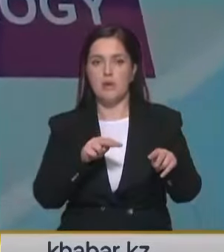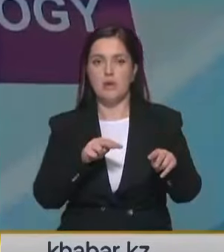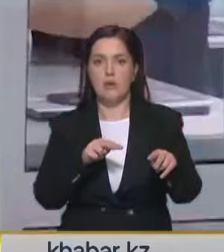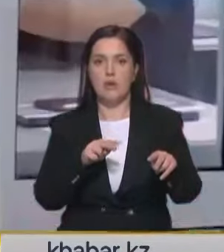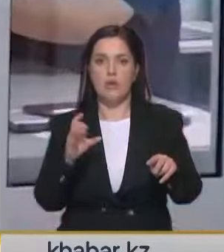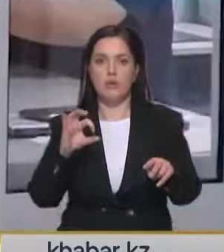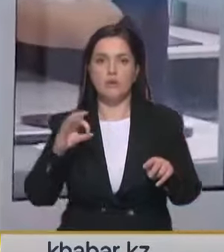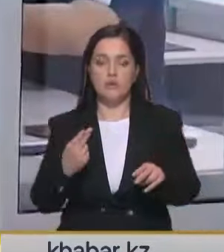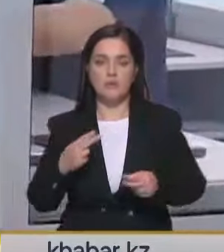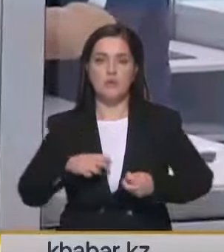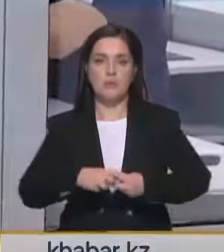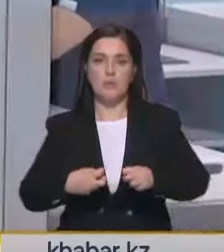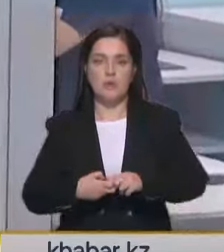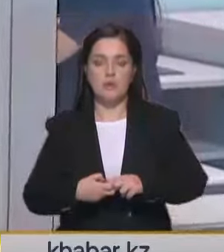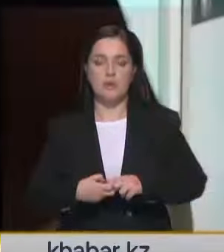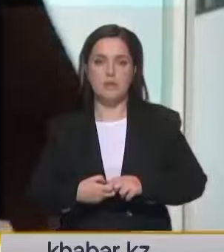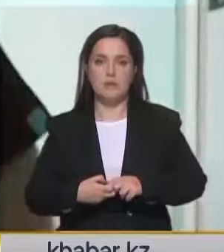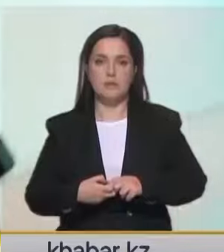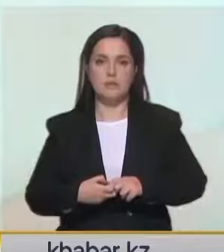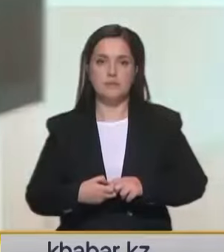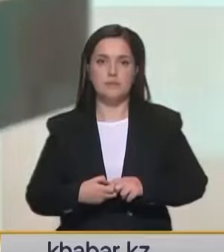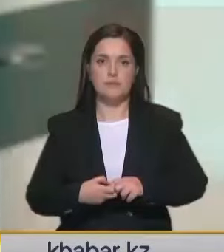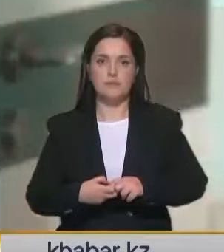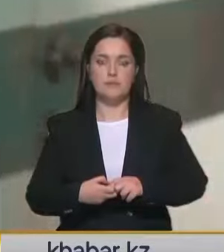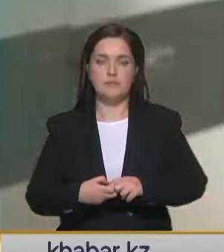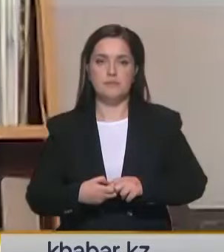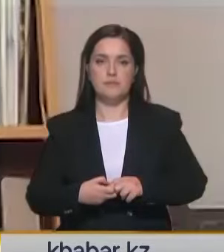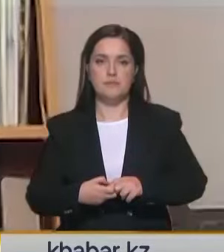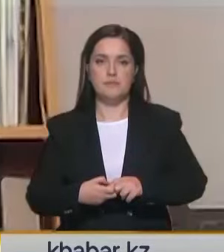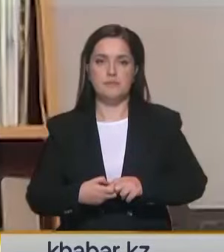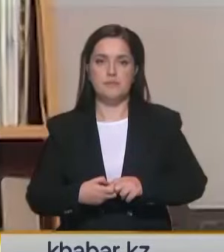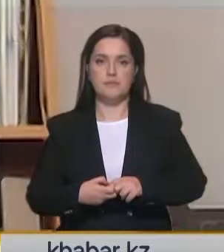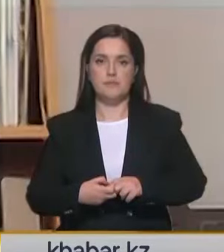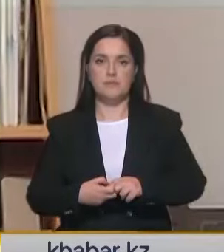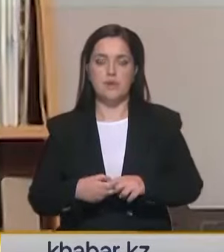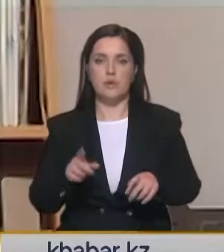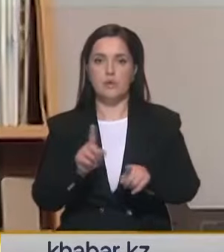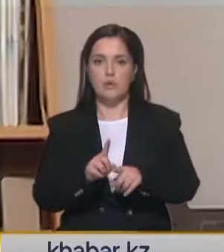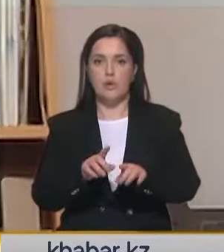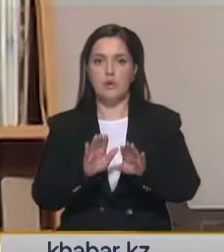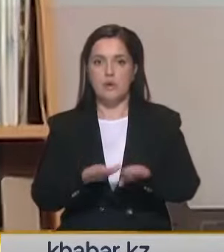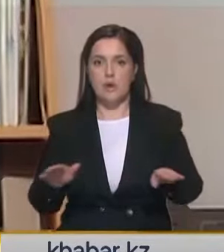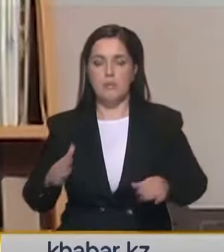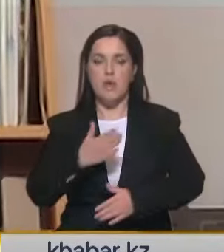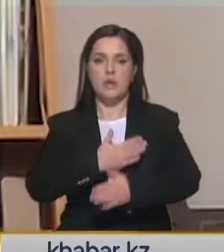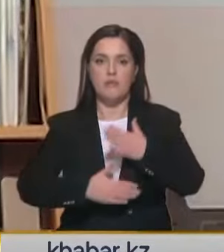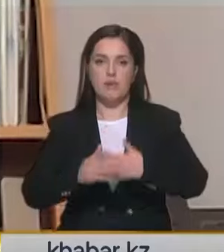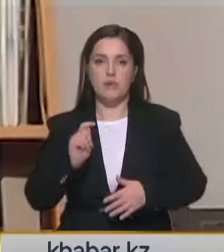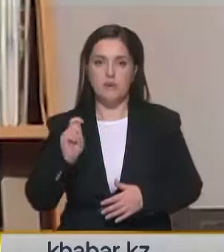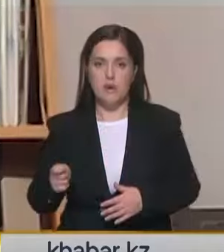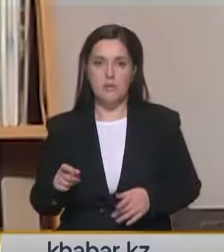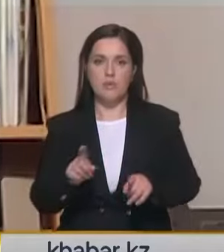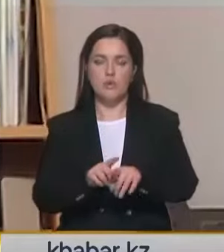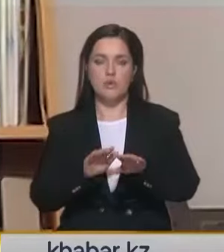касается социальных проблем, то это, ну, вот как я уже сказал, это система установления социального статуса ребенка с инвалидностью, это